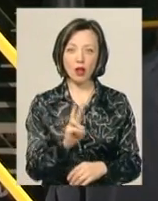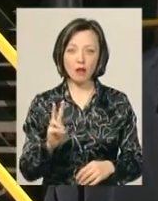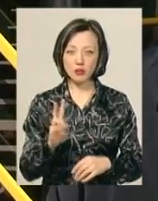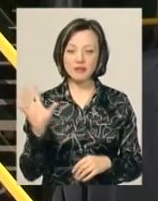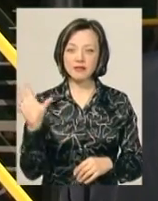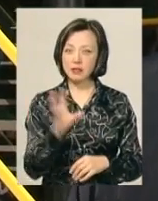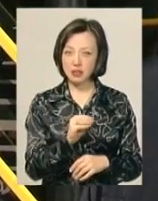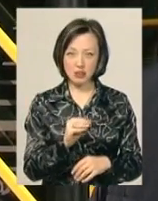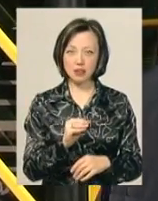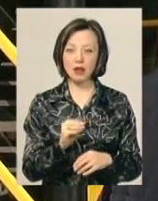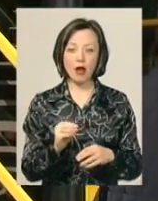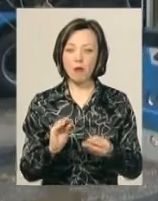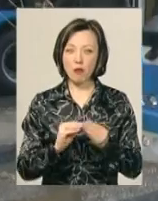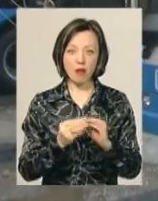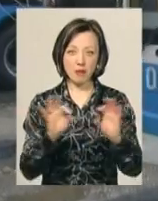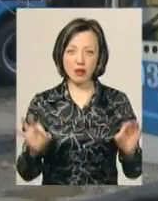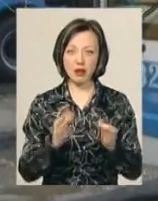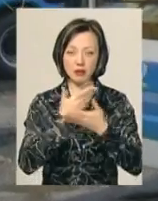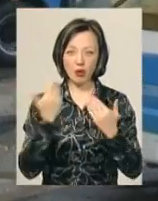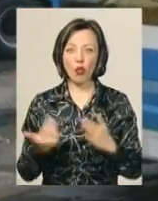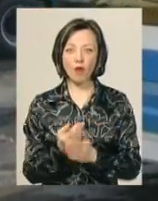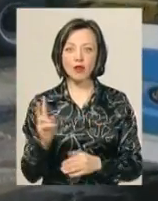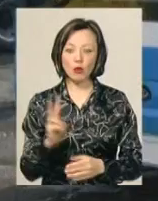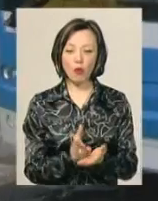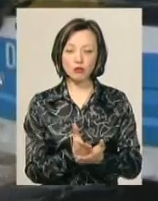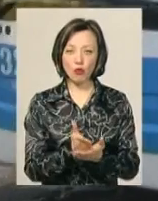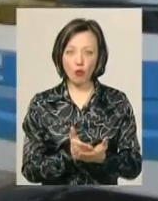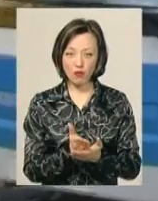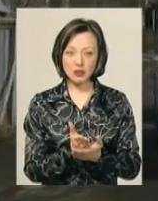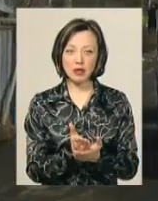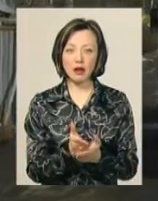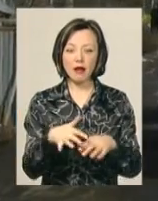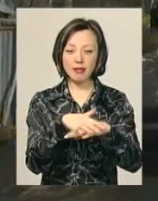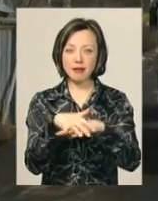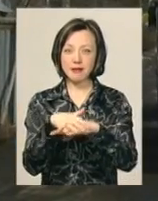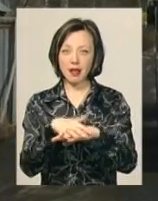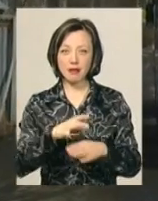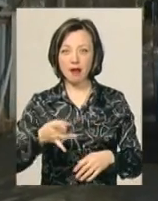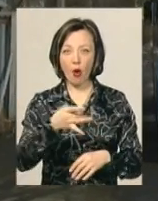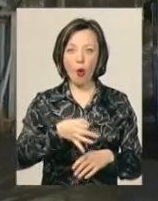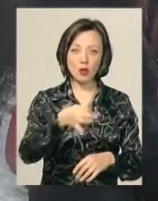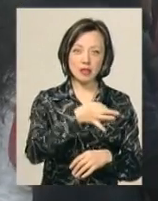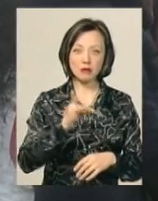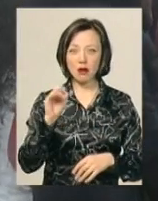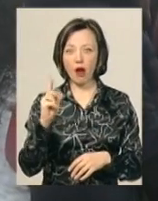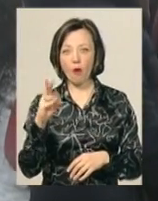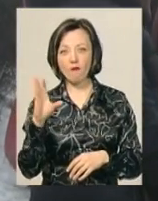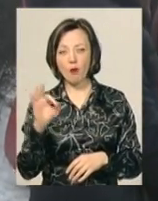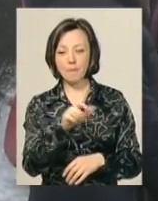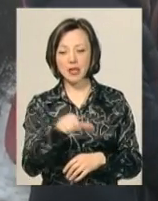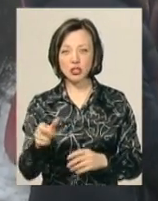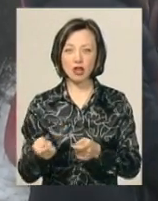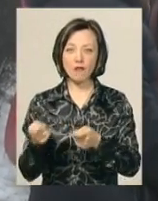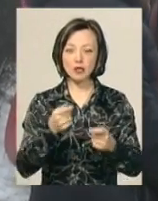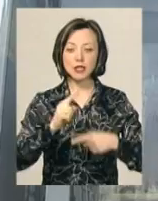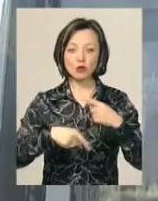практично всі виходять, проблем ніяких немає. Нові тролейбуси обслуговуватимуть густонаселені райони міста – це Озерна та Ракове. Пасажирів возитимуть